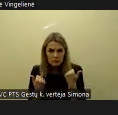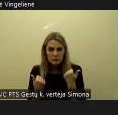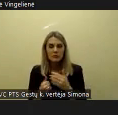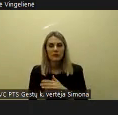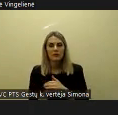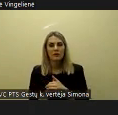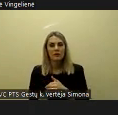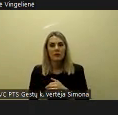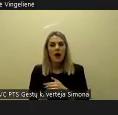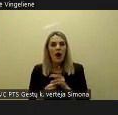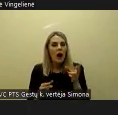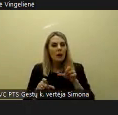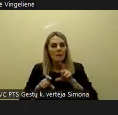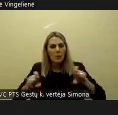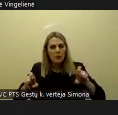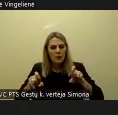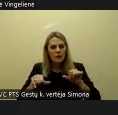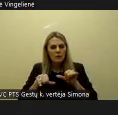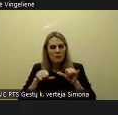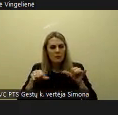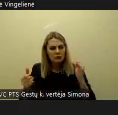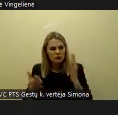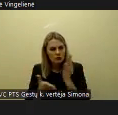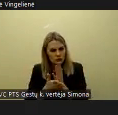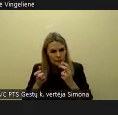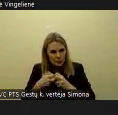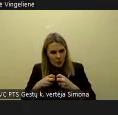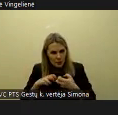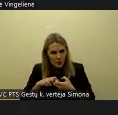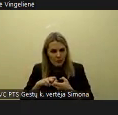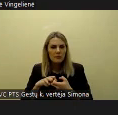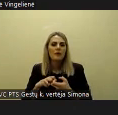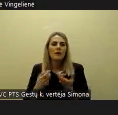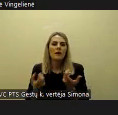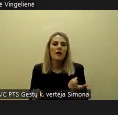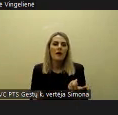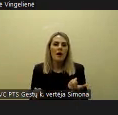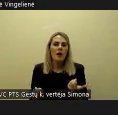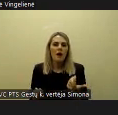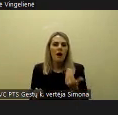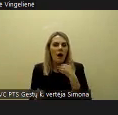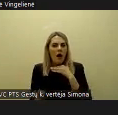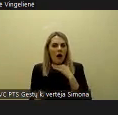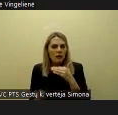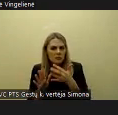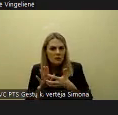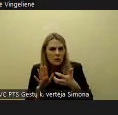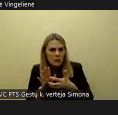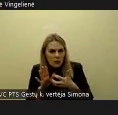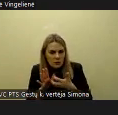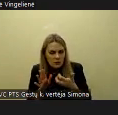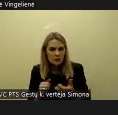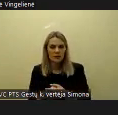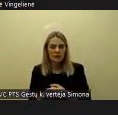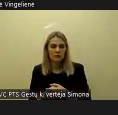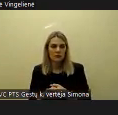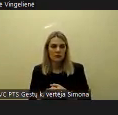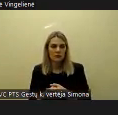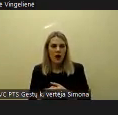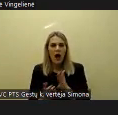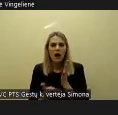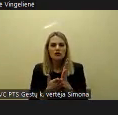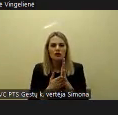trukdžiai mokyklų plėtrai. Ir tariant, jeigu trūksta aiškumo ir jeigu yra fragmentacija, susiskaidimas